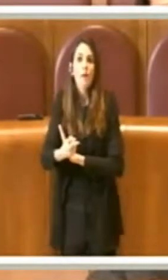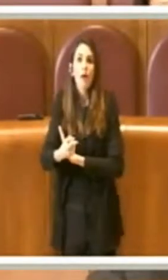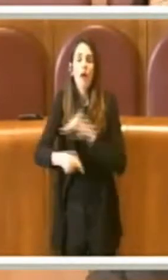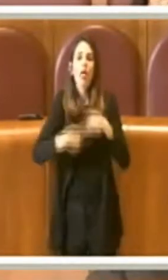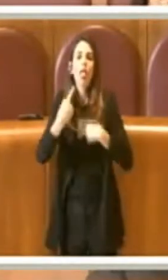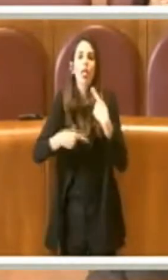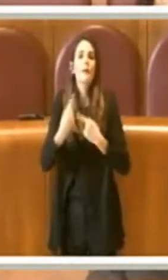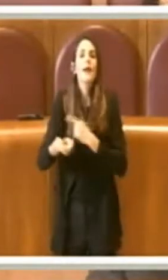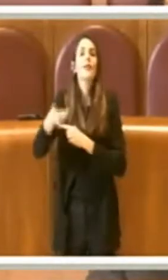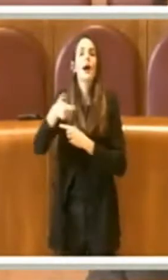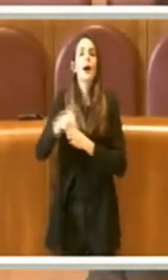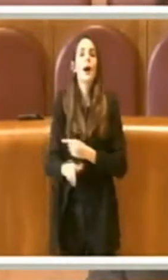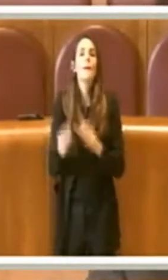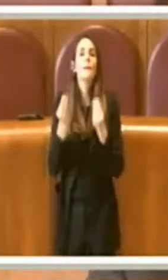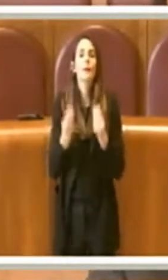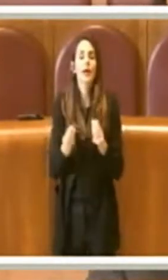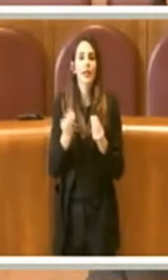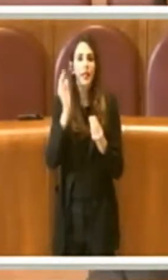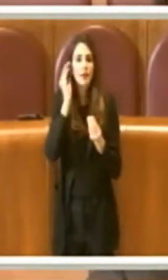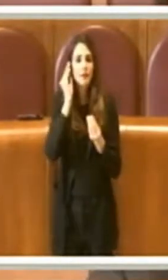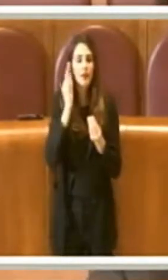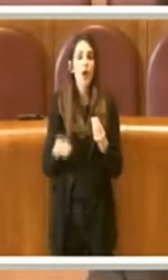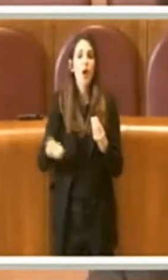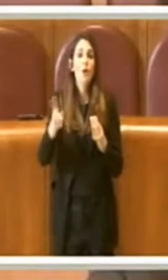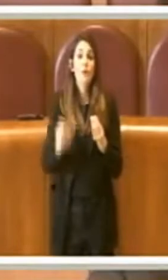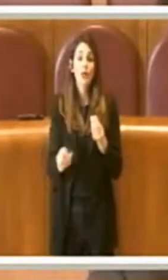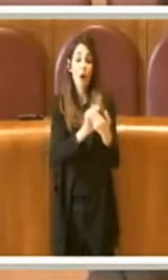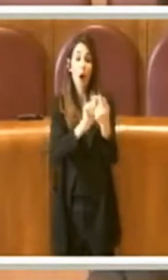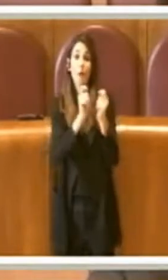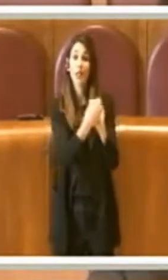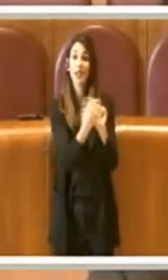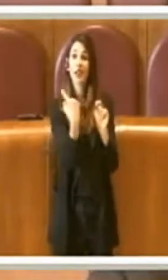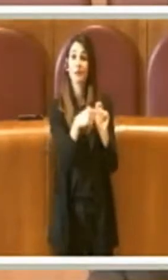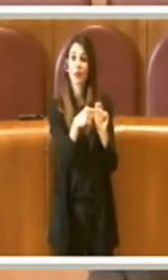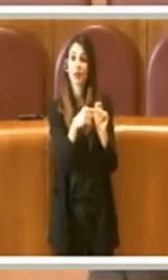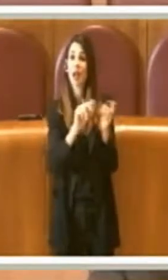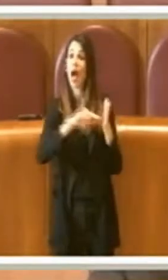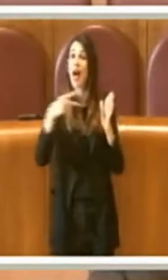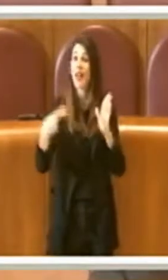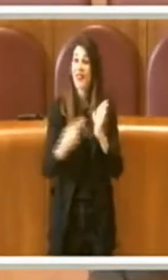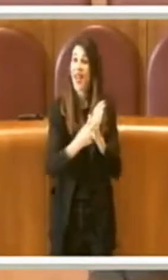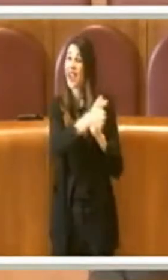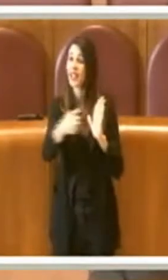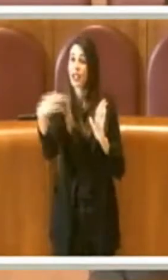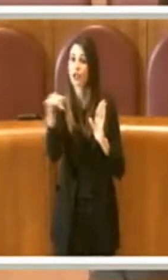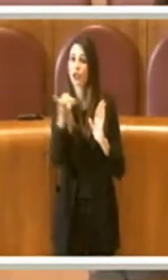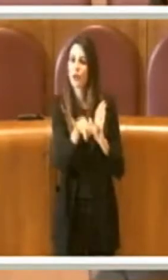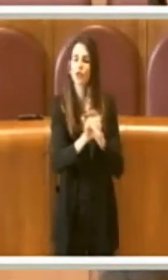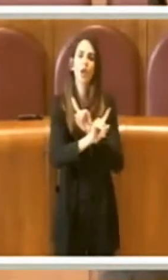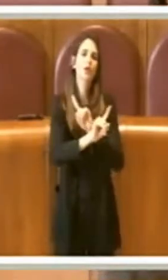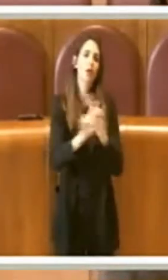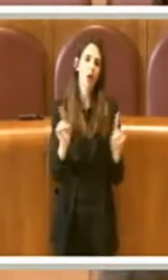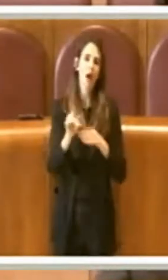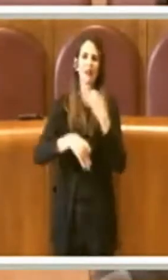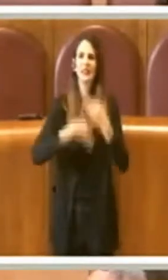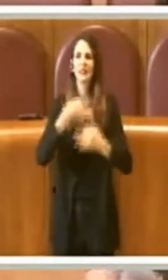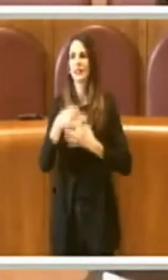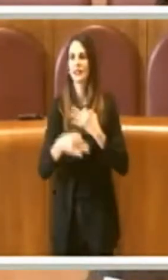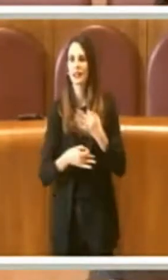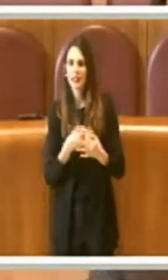proprio che non è tecnica, ci dovrebbero essere delle cose che in realtà non si trovano, per